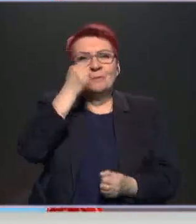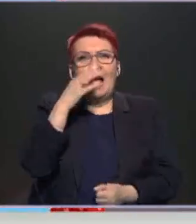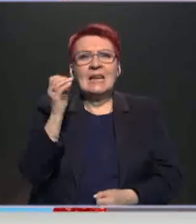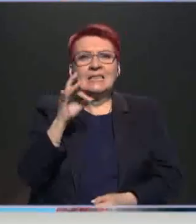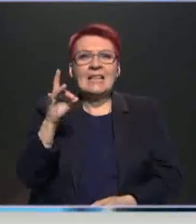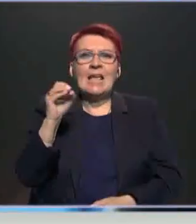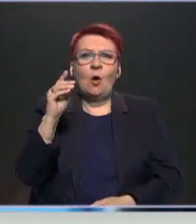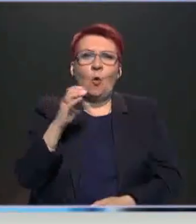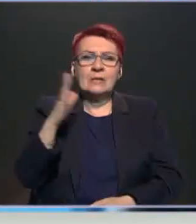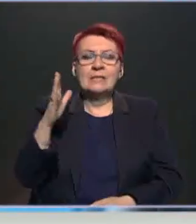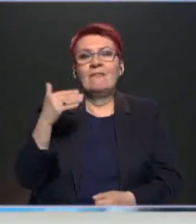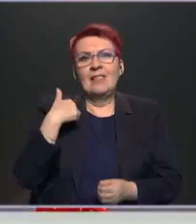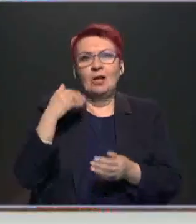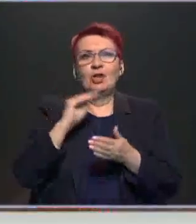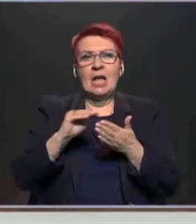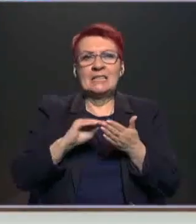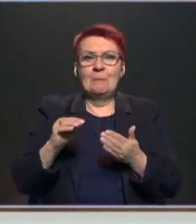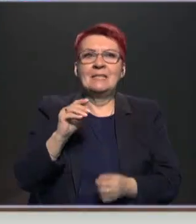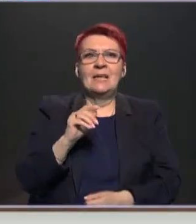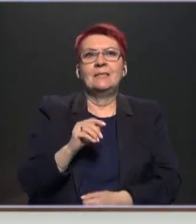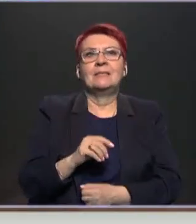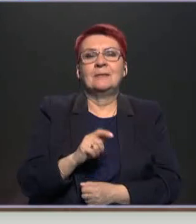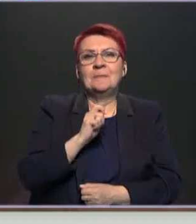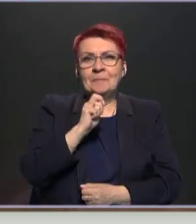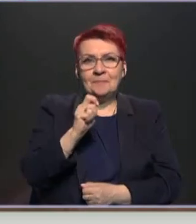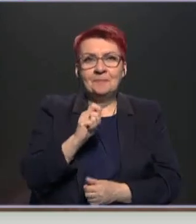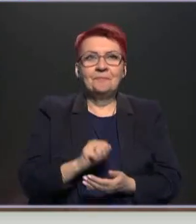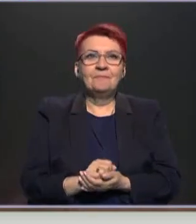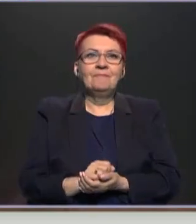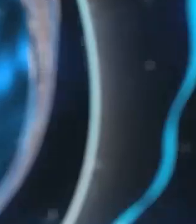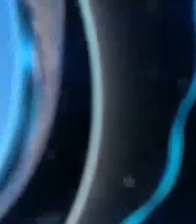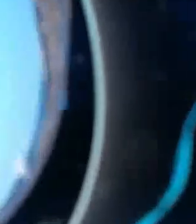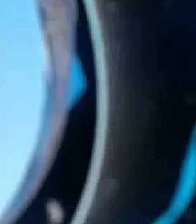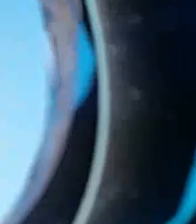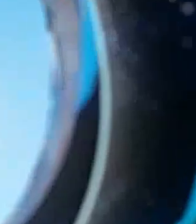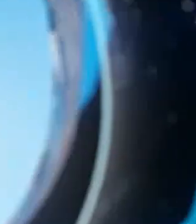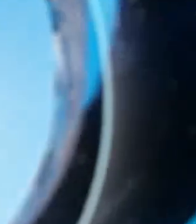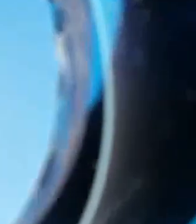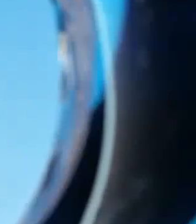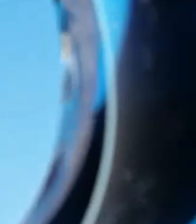Егорцев, наш специальный корреспондент, был на прямой связи со студией, и оператор Дмитрий Борисов.